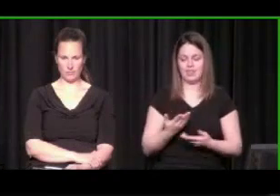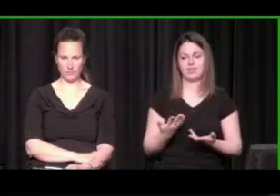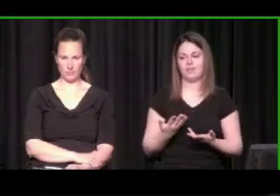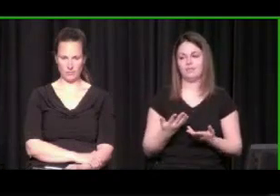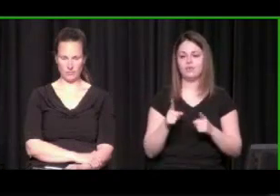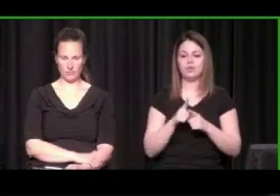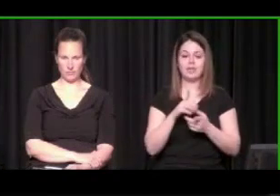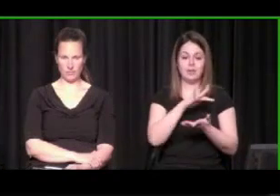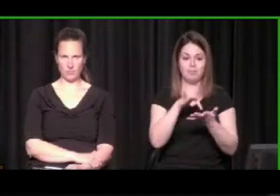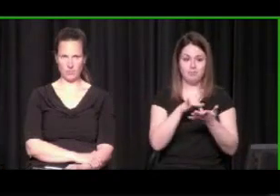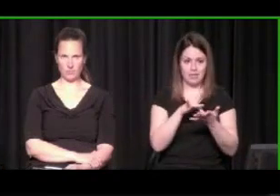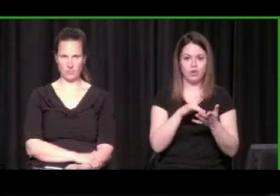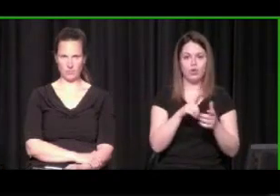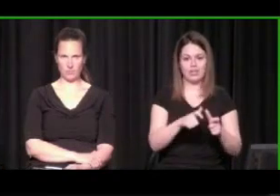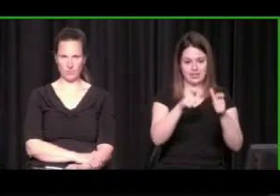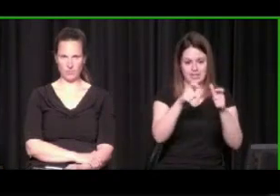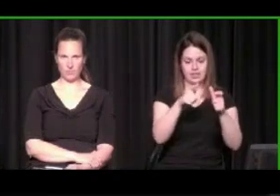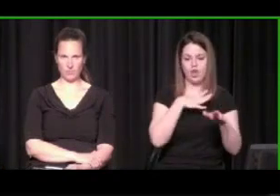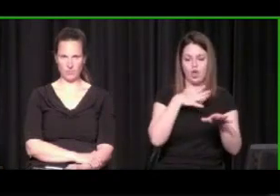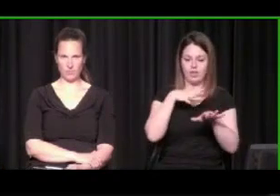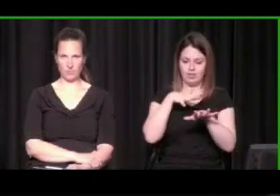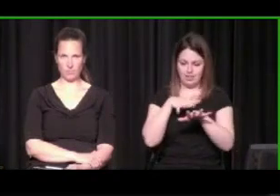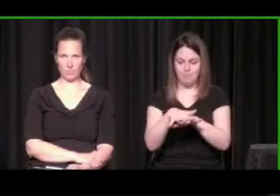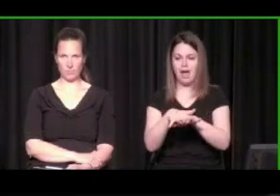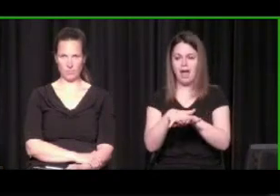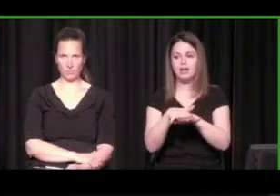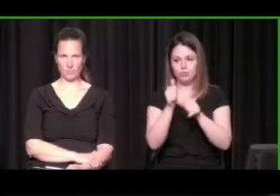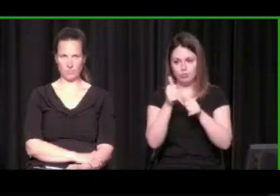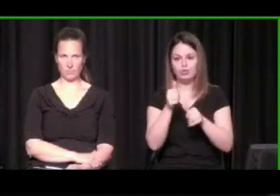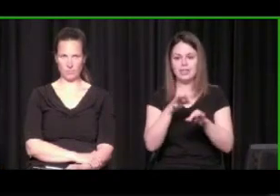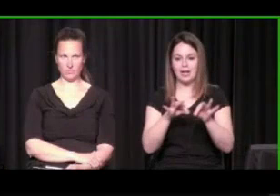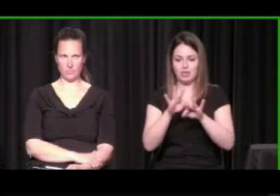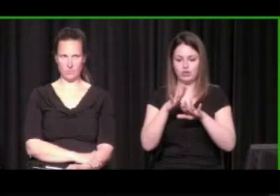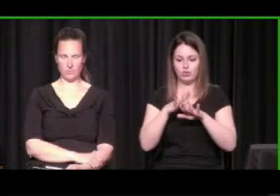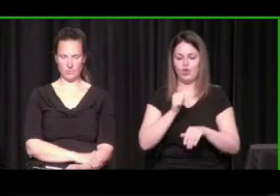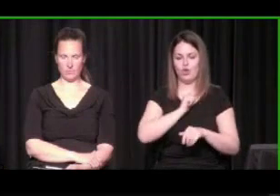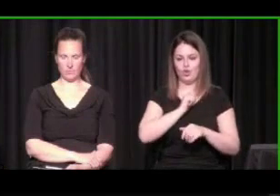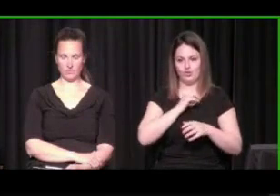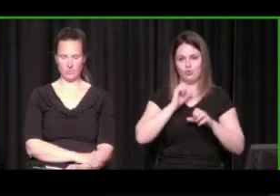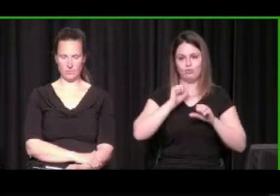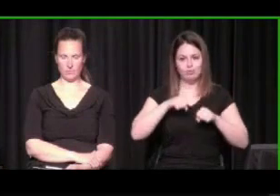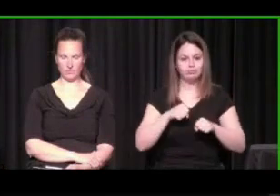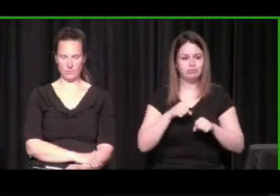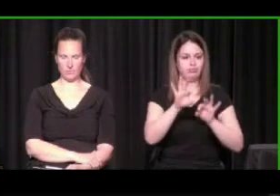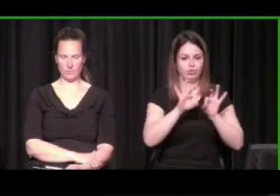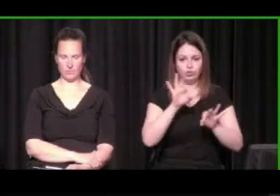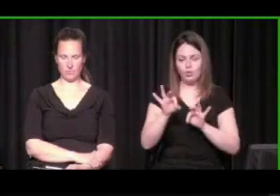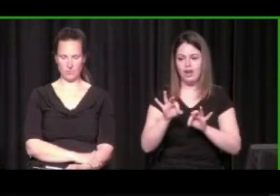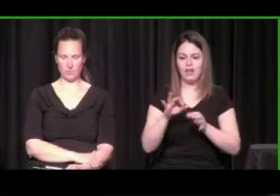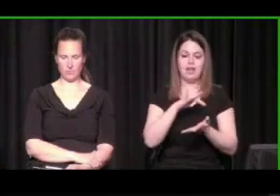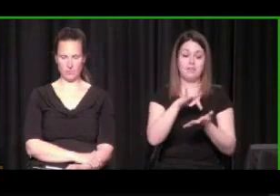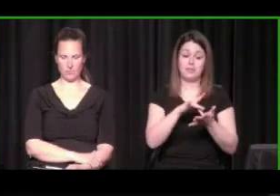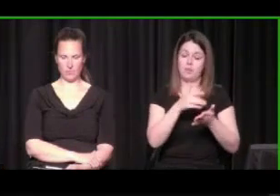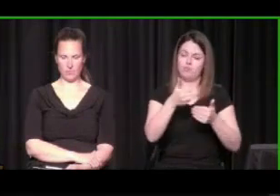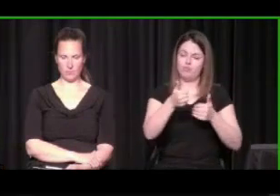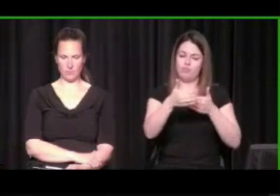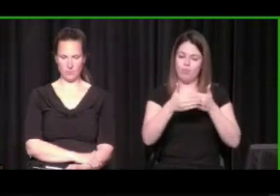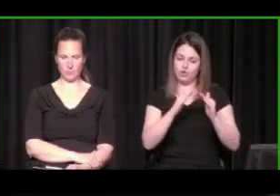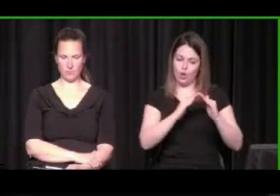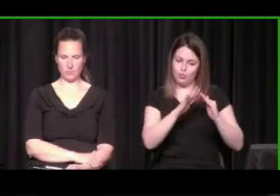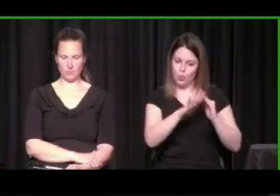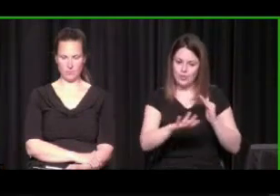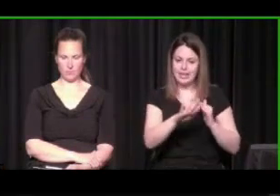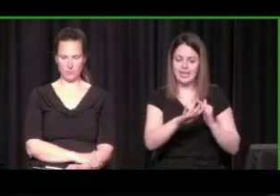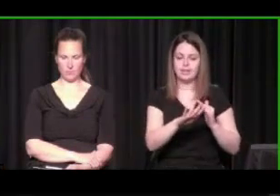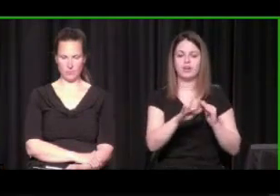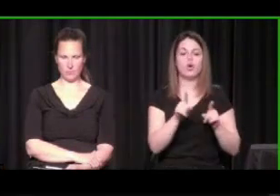milieux résidentiels qui ont un impact plus important sur l'autodétermination. Donc, bien sûr, quand on est dans un milieu qui est plus proche de la communauté, quand